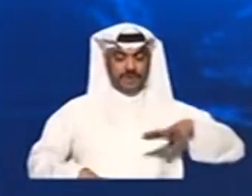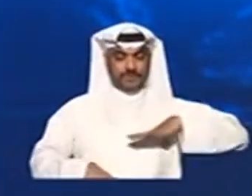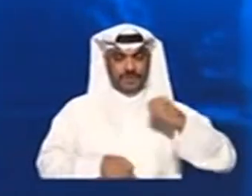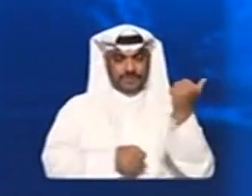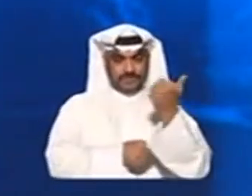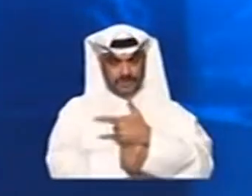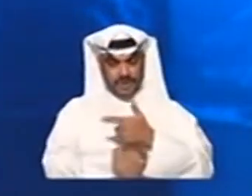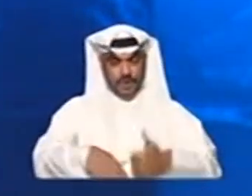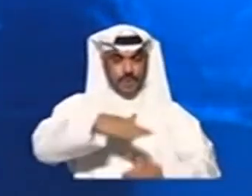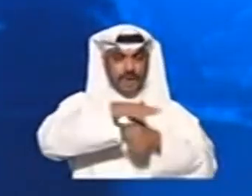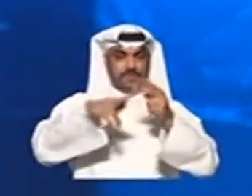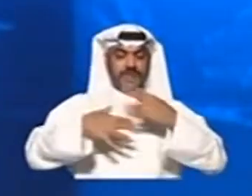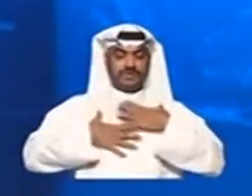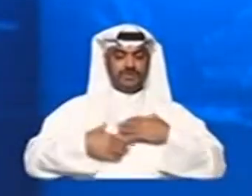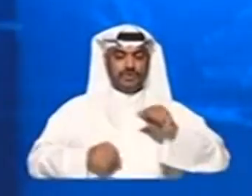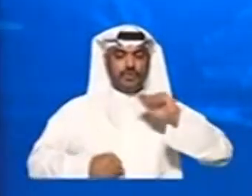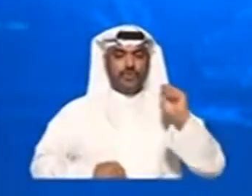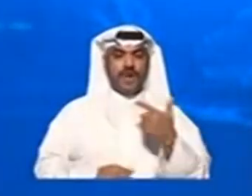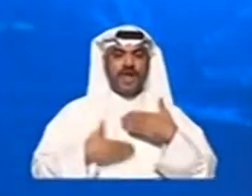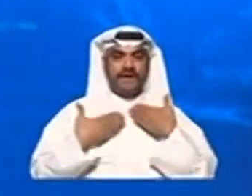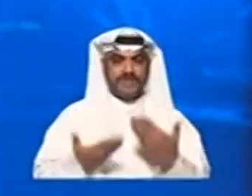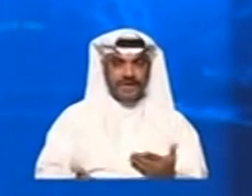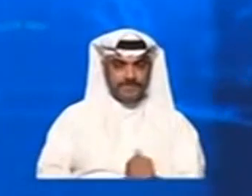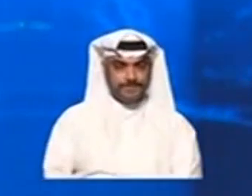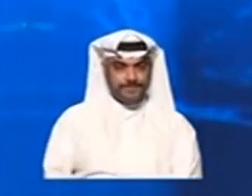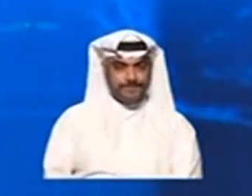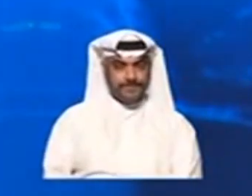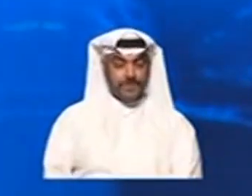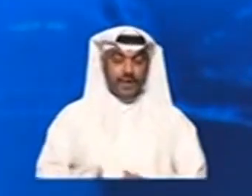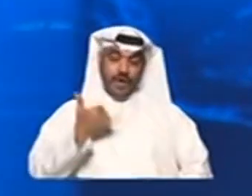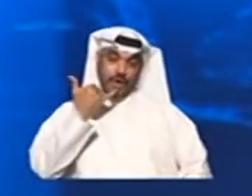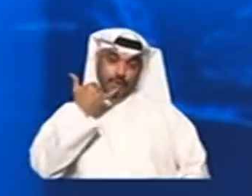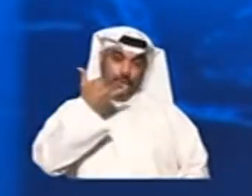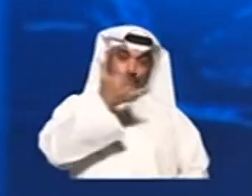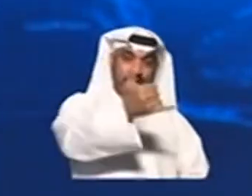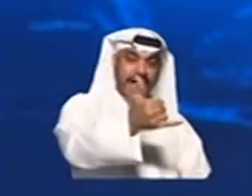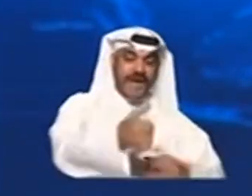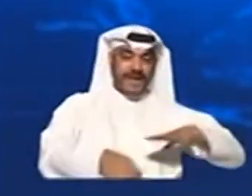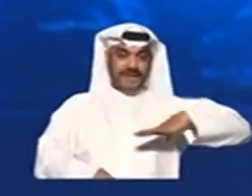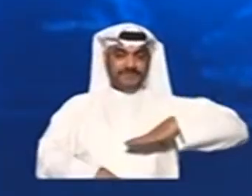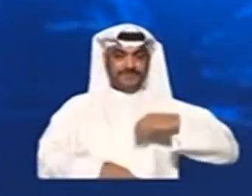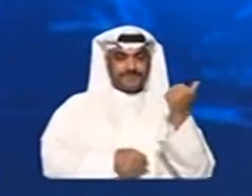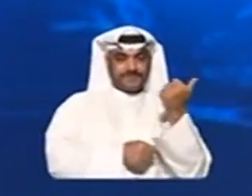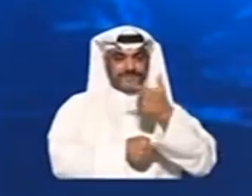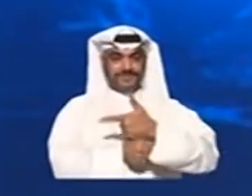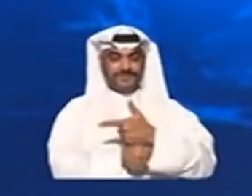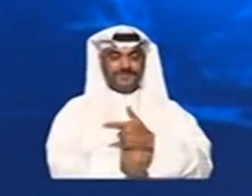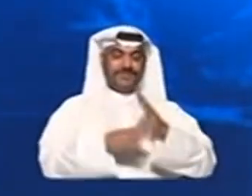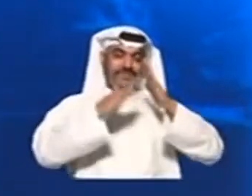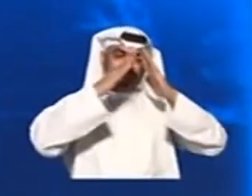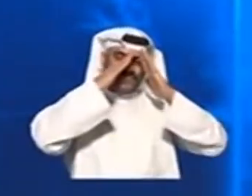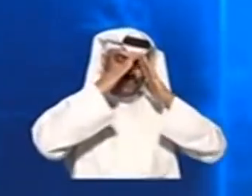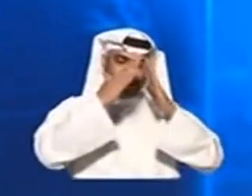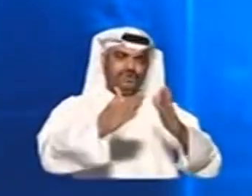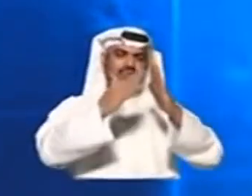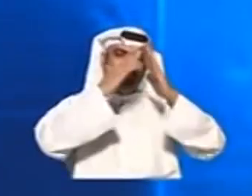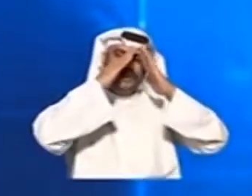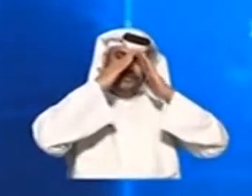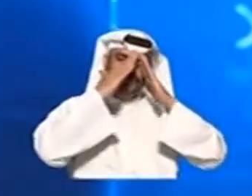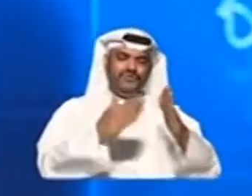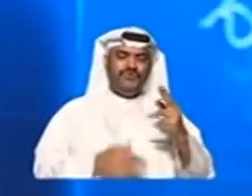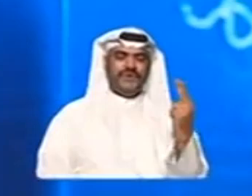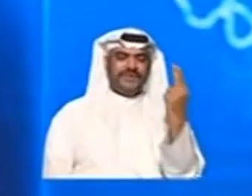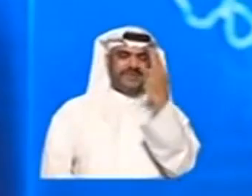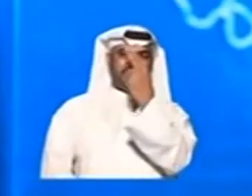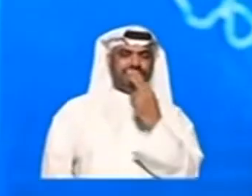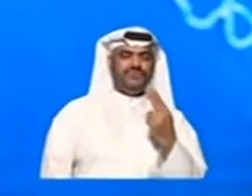وولي العهد دوام الصحة والعافية. وقد أعرب سمو نائب الأمير وولي العهد الشيخ نواف الأحمد الجابر